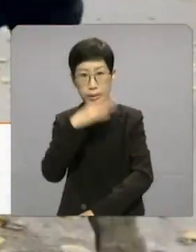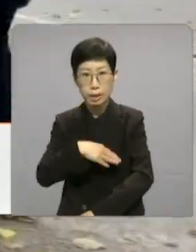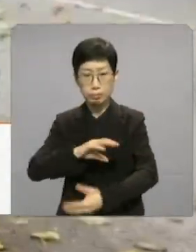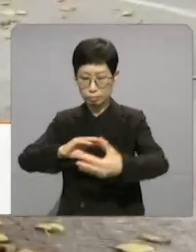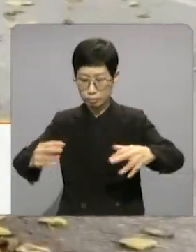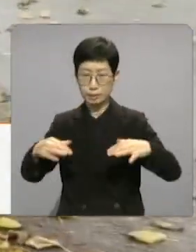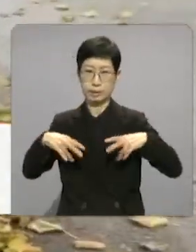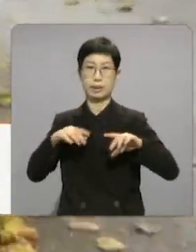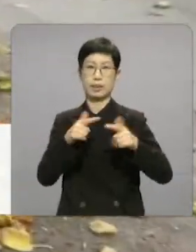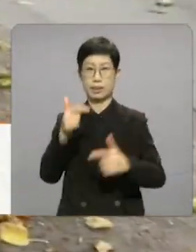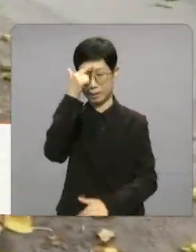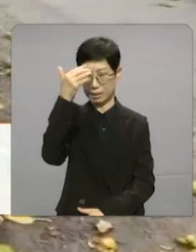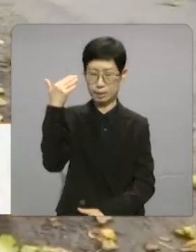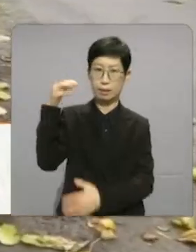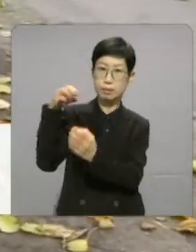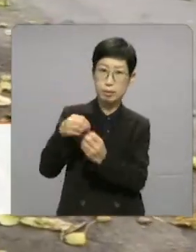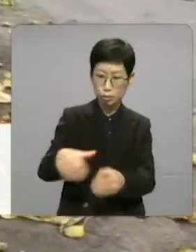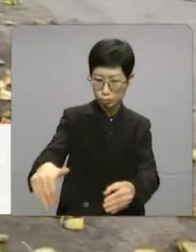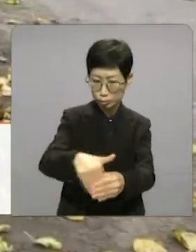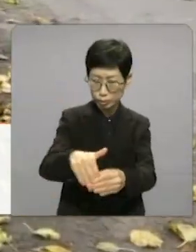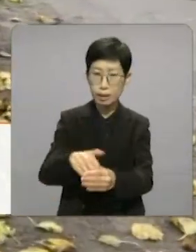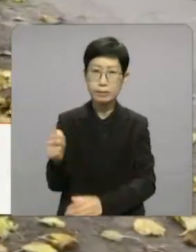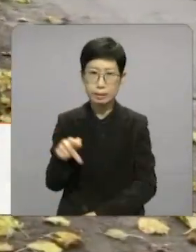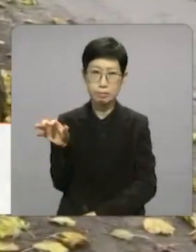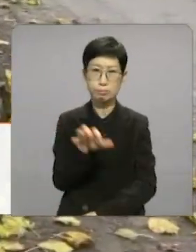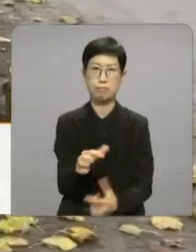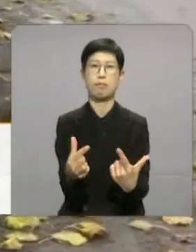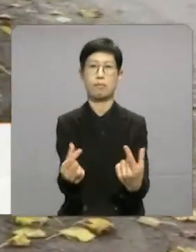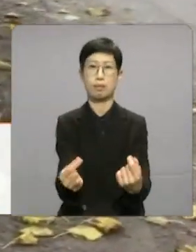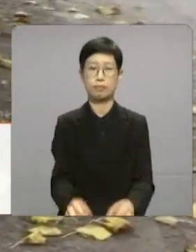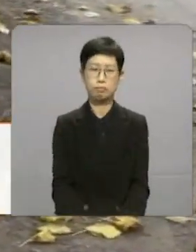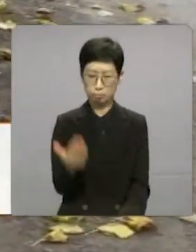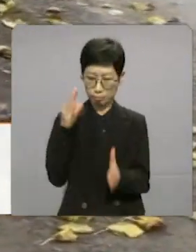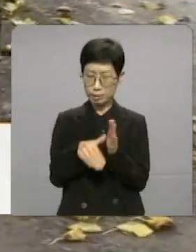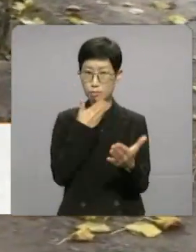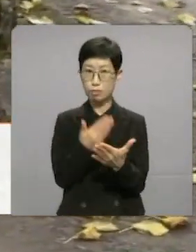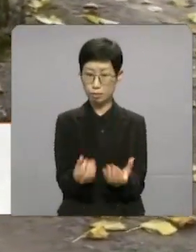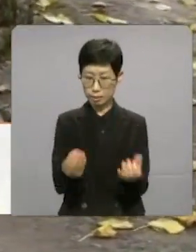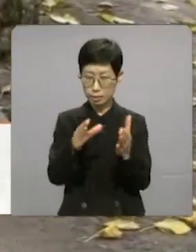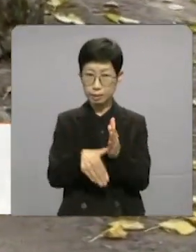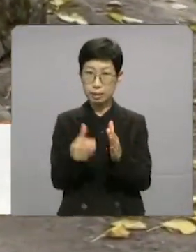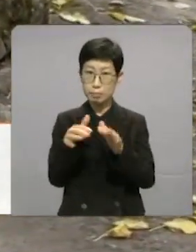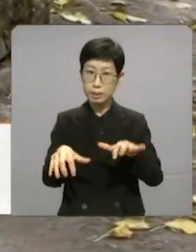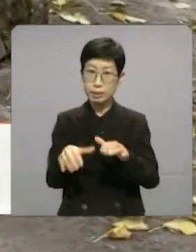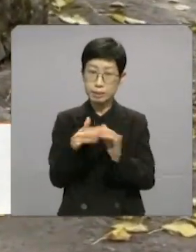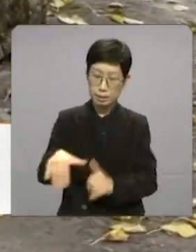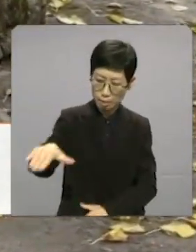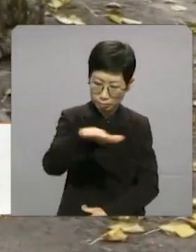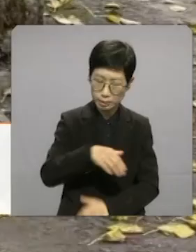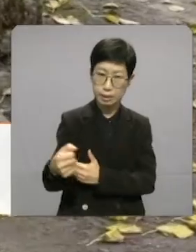고대 아일랜드 전통 문화 돌들기를 재현한 건데요. 과거에는 중요한 행사에서 마을 사람들이 힘을